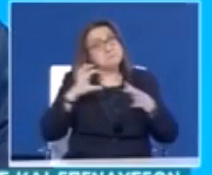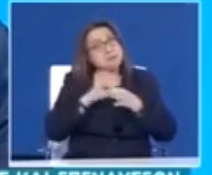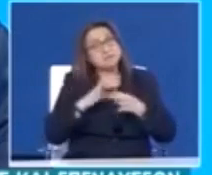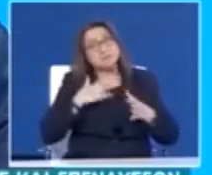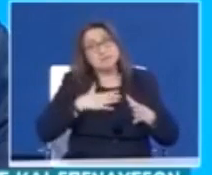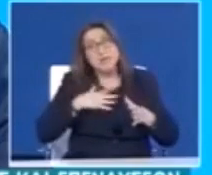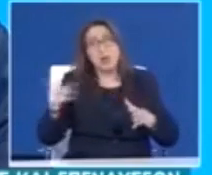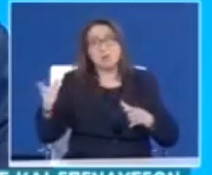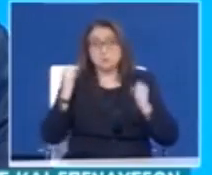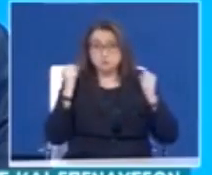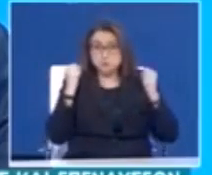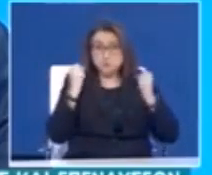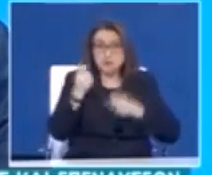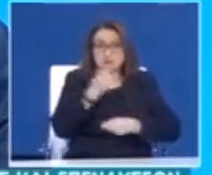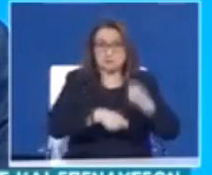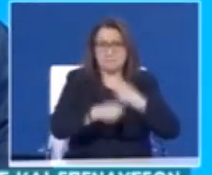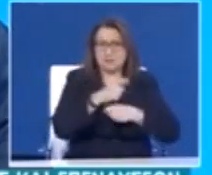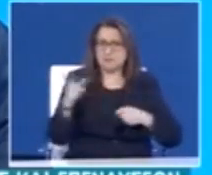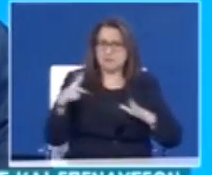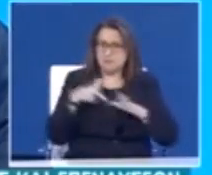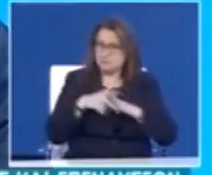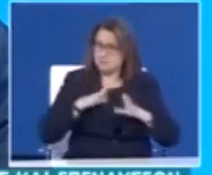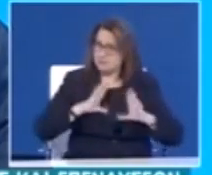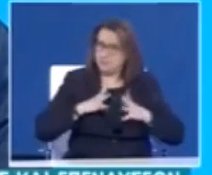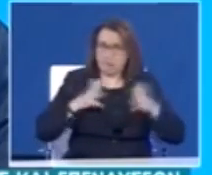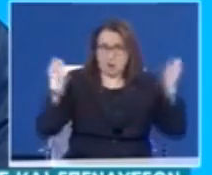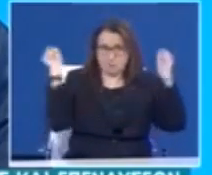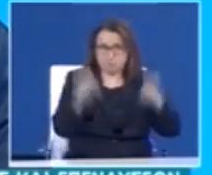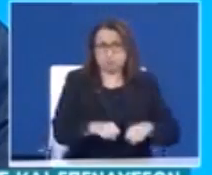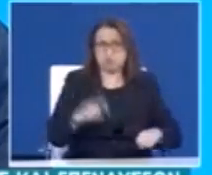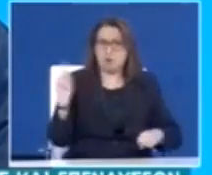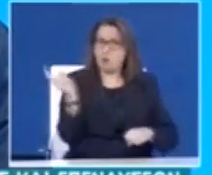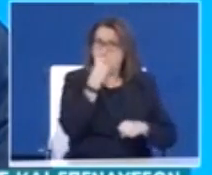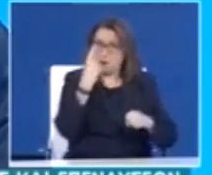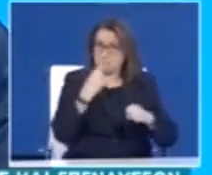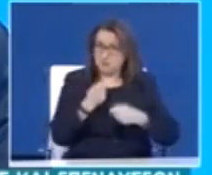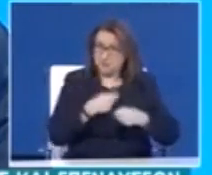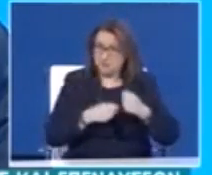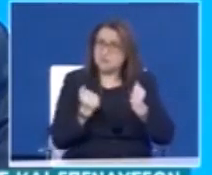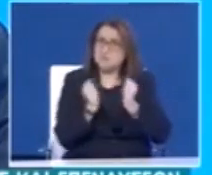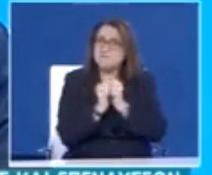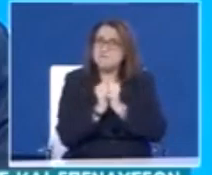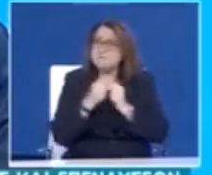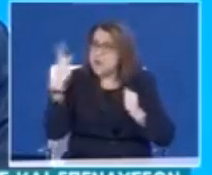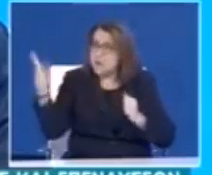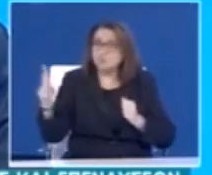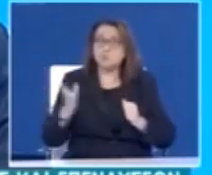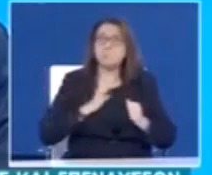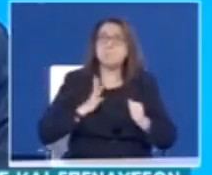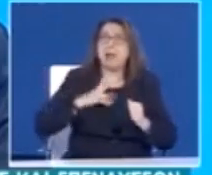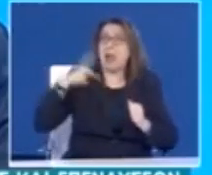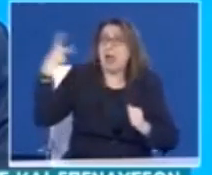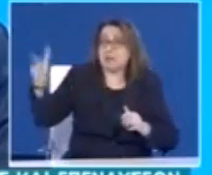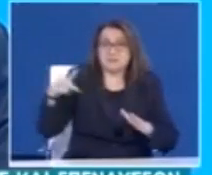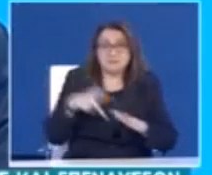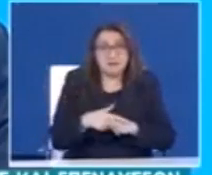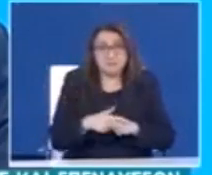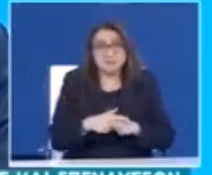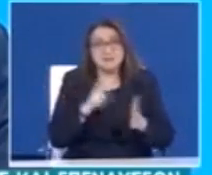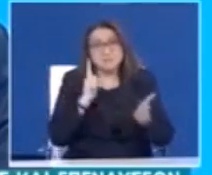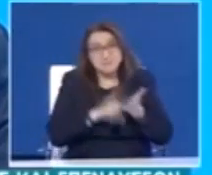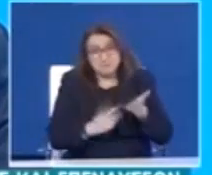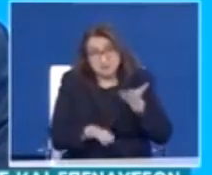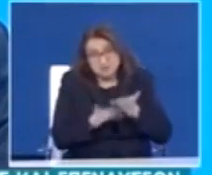ζωντανές ελληνικές επιχειρήσεις και οι δικοί τους πελάτες και οι δικοί τους φίλοι και οι δικοί τους συνεργάτες να καταφέρουν να περάσουν απέναντι από αυτή την